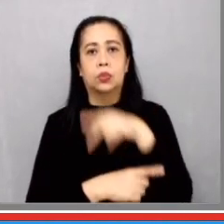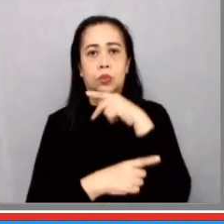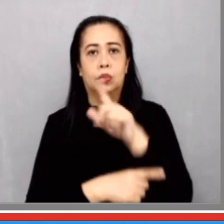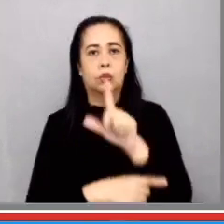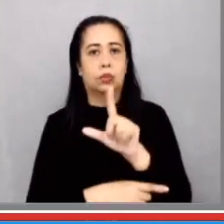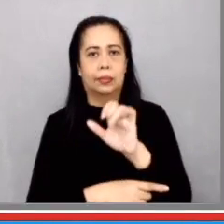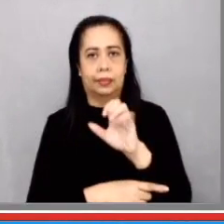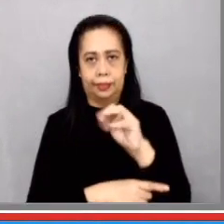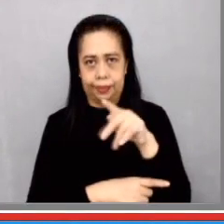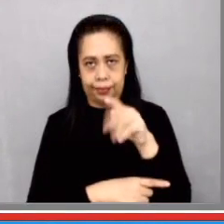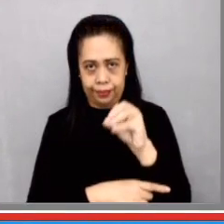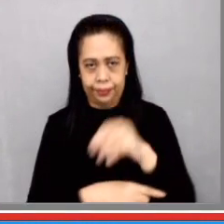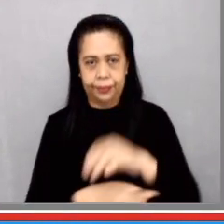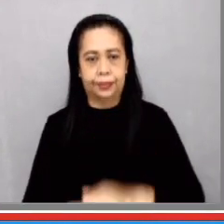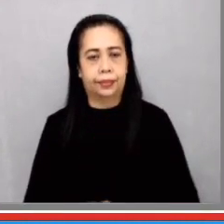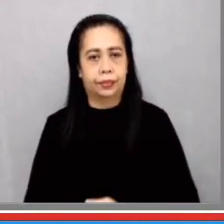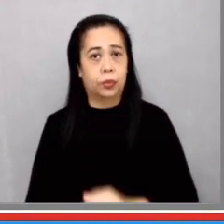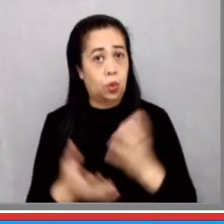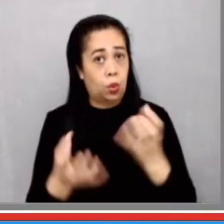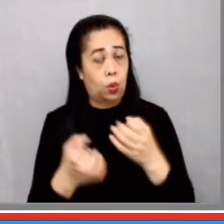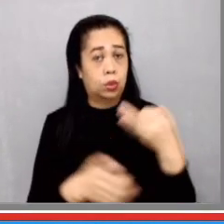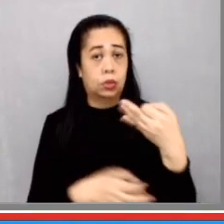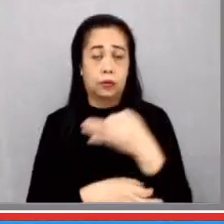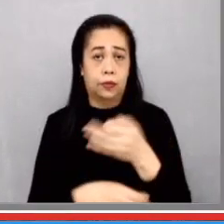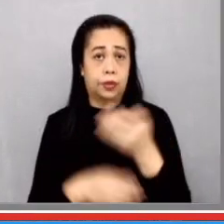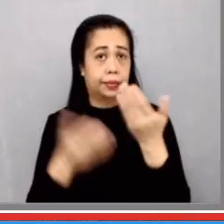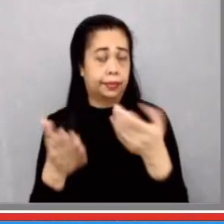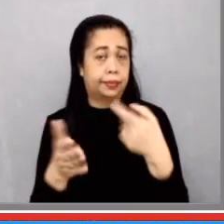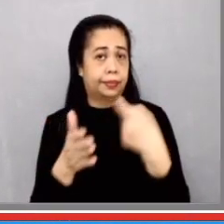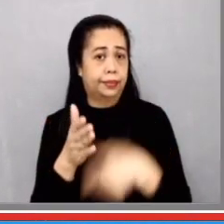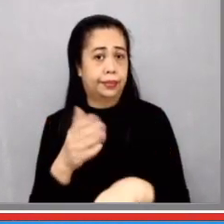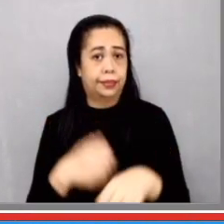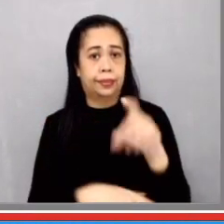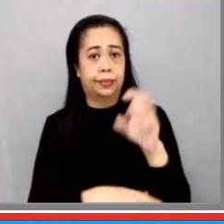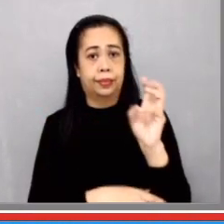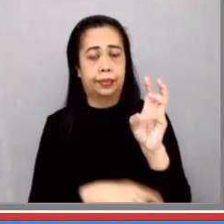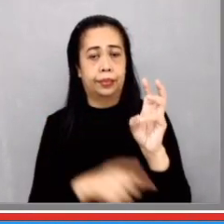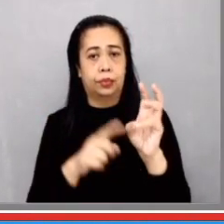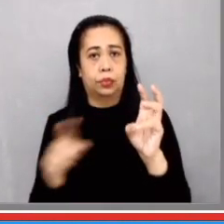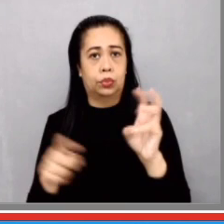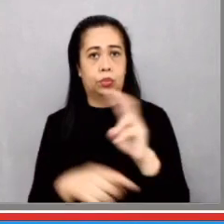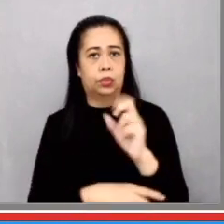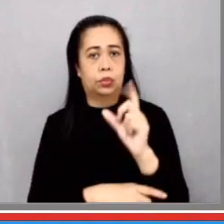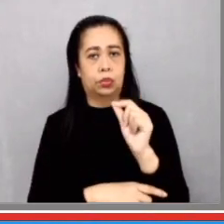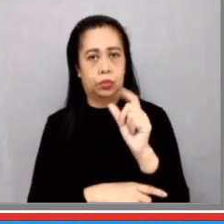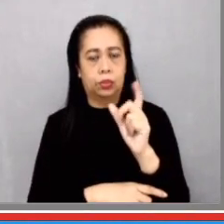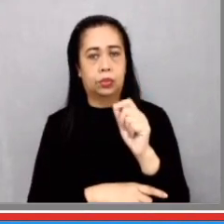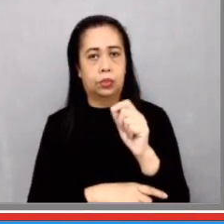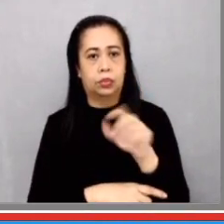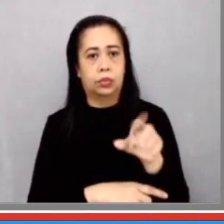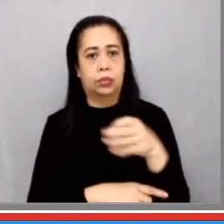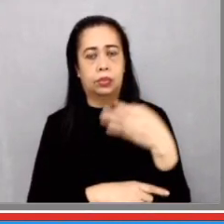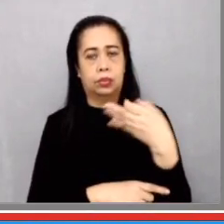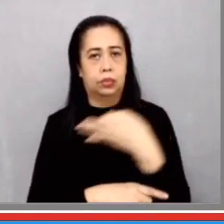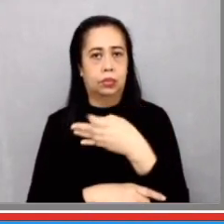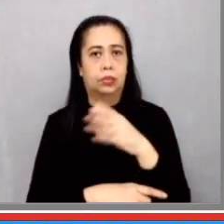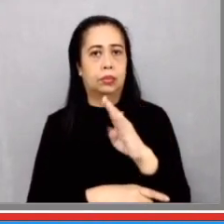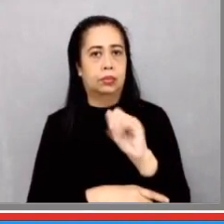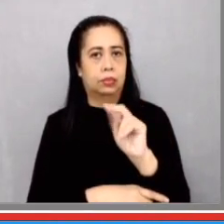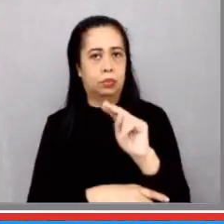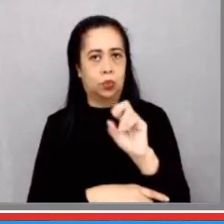liempo. Kung gusto mag-isda, ito po ang presyo, 160 to 220 pesos ang kada kilo ng